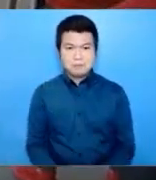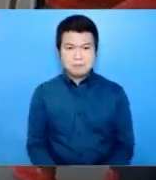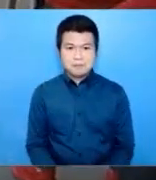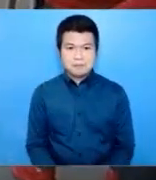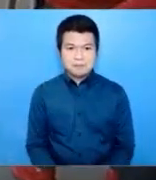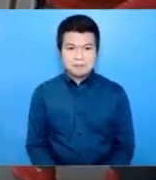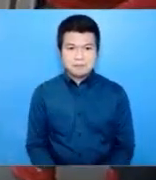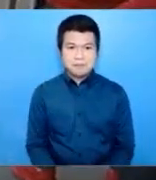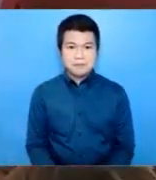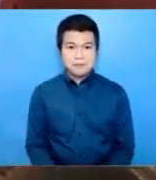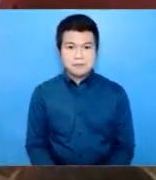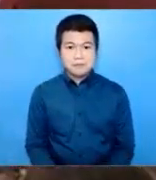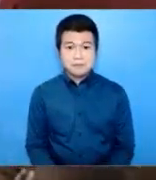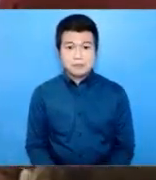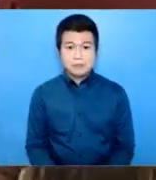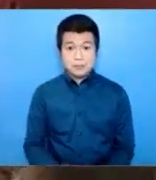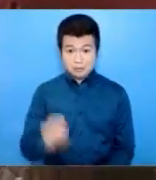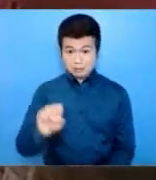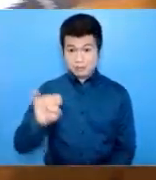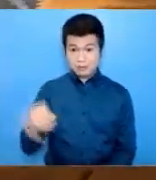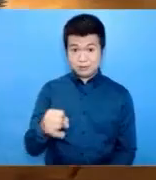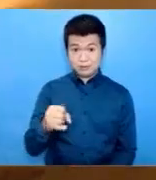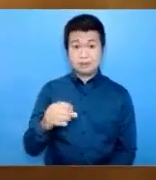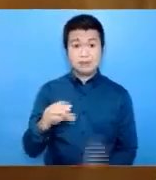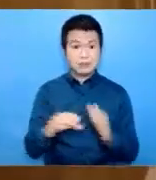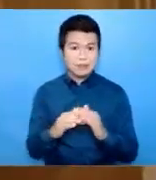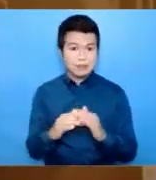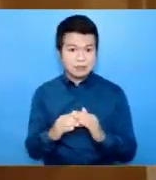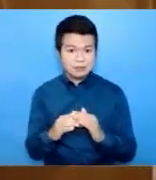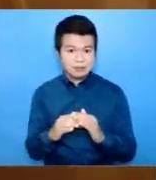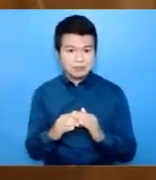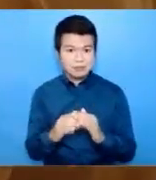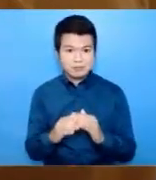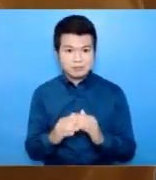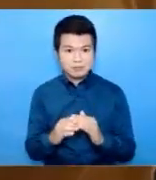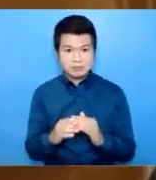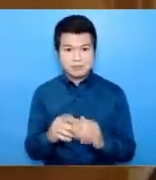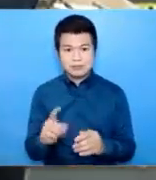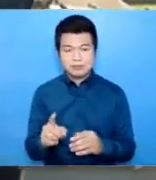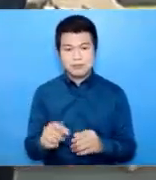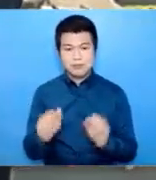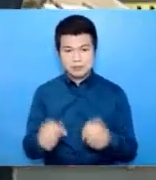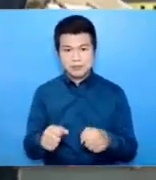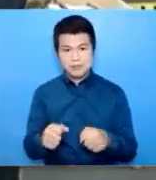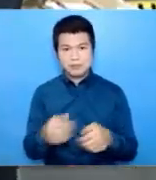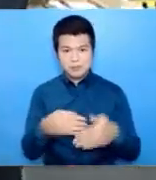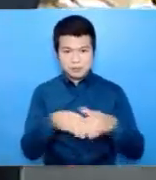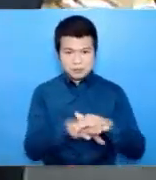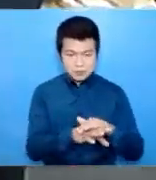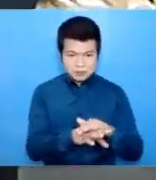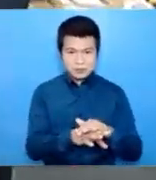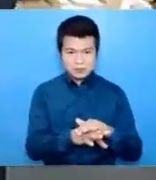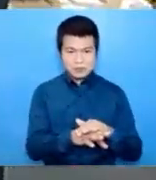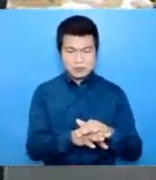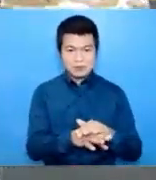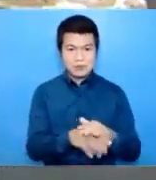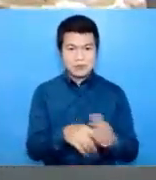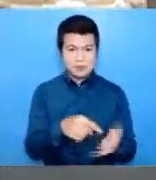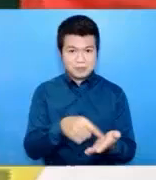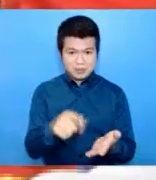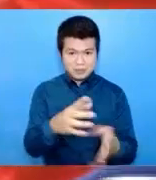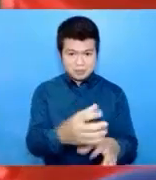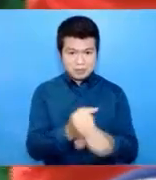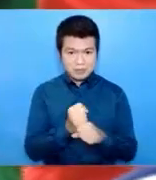Sa San Juan City, 100 tao lang kada oras ang pwedeng umasok sa payout center. Sa mga hindi